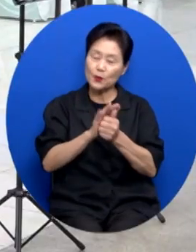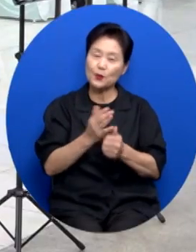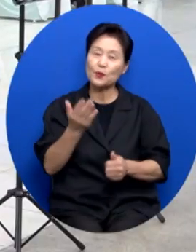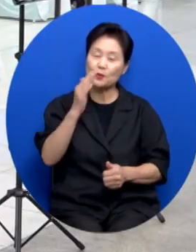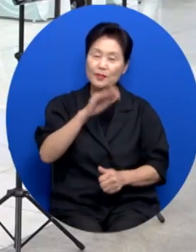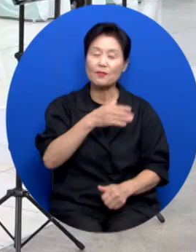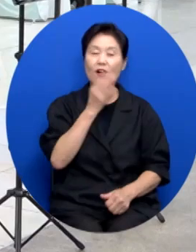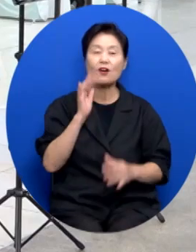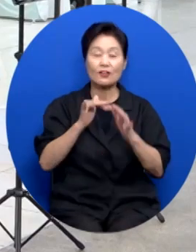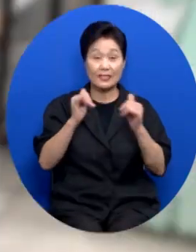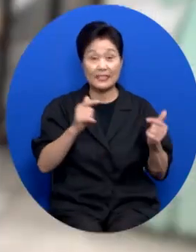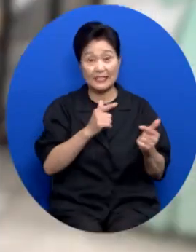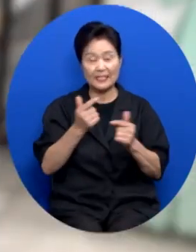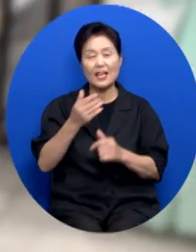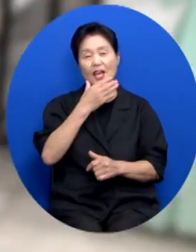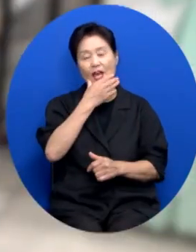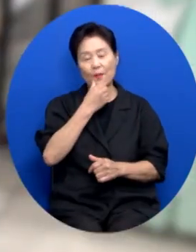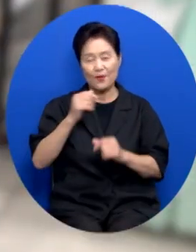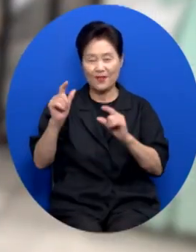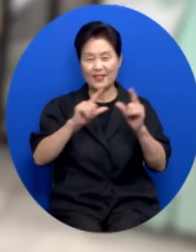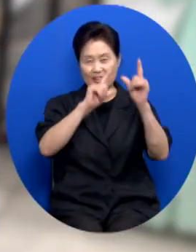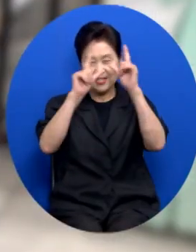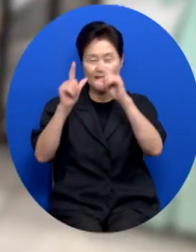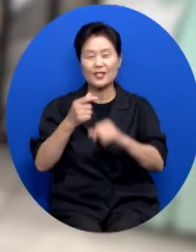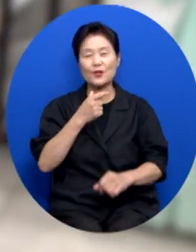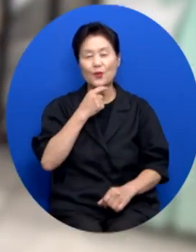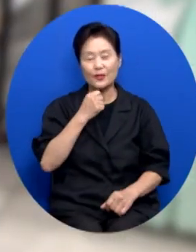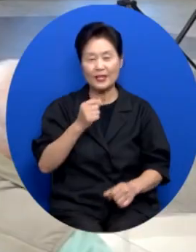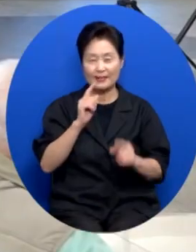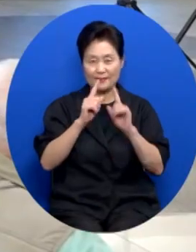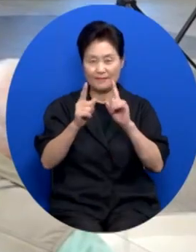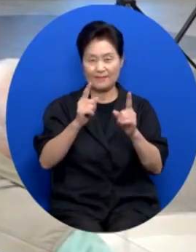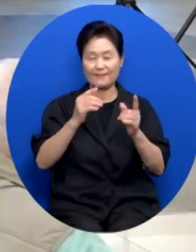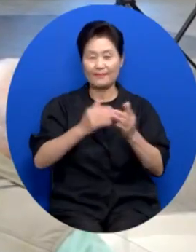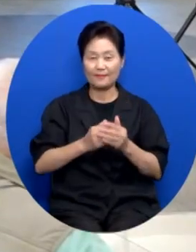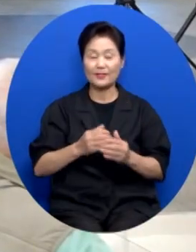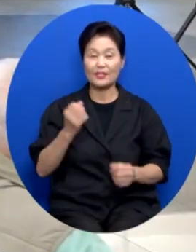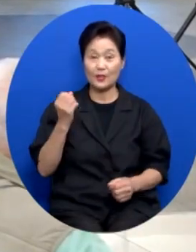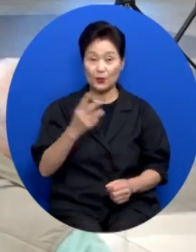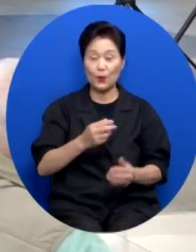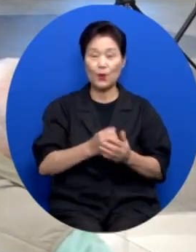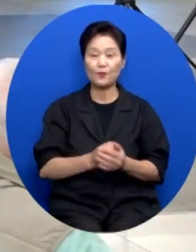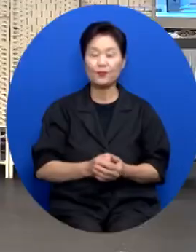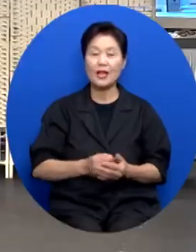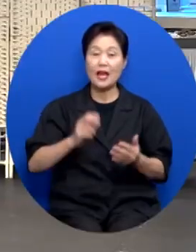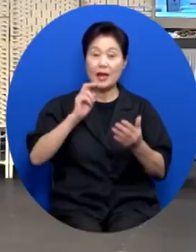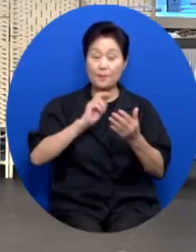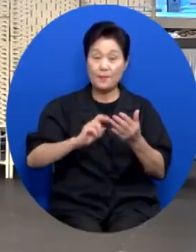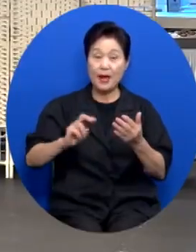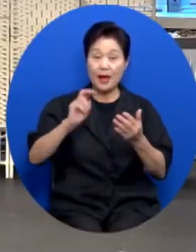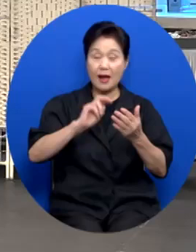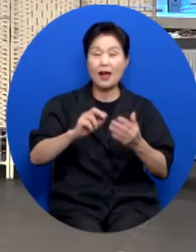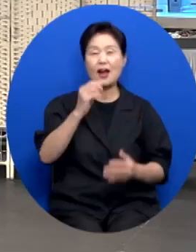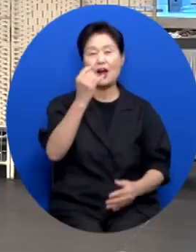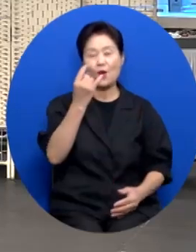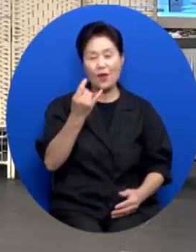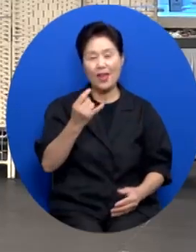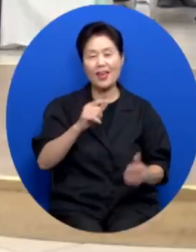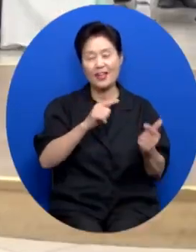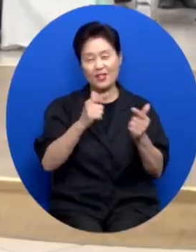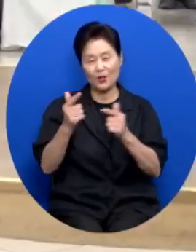행복하시고 건강하시길 소망한다고 인사말을 전했습니다. 이어 오카리나와 하모니카 등 음악회가